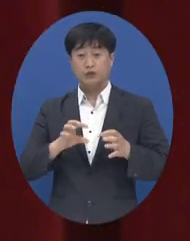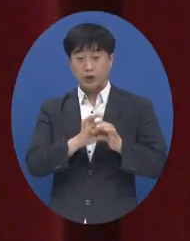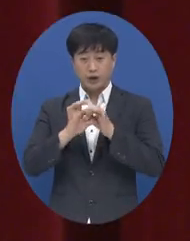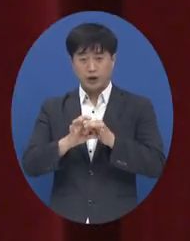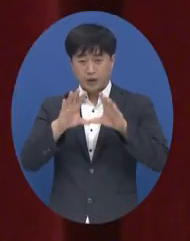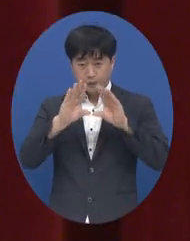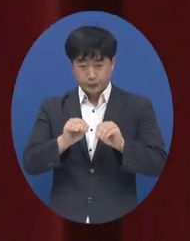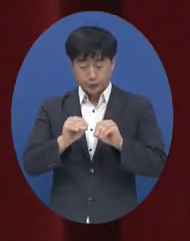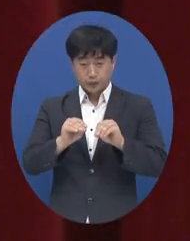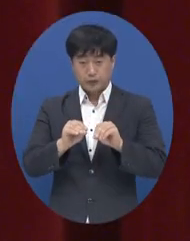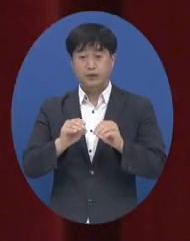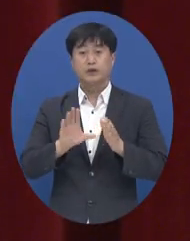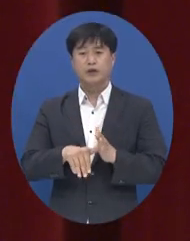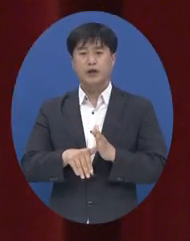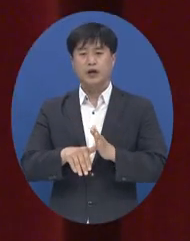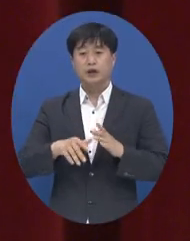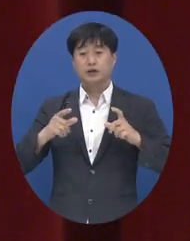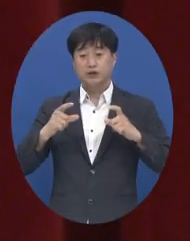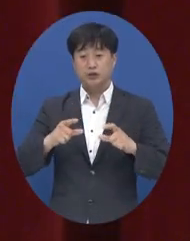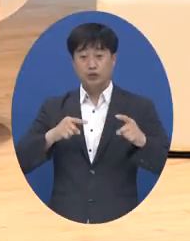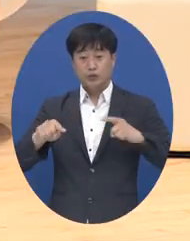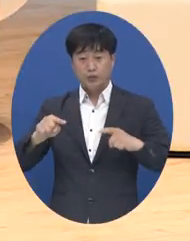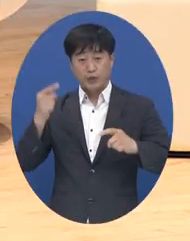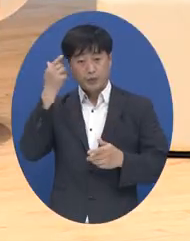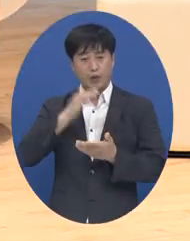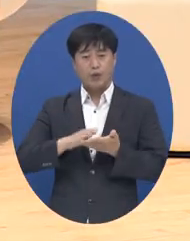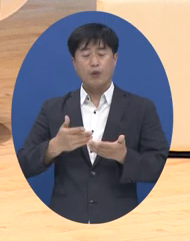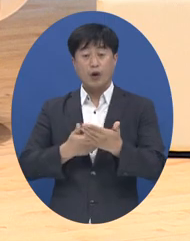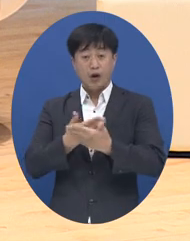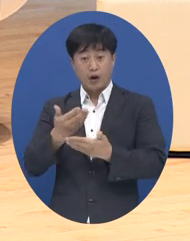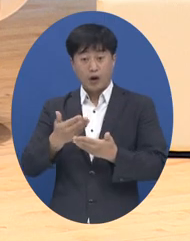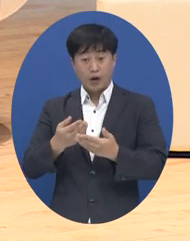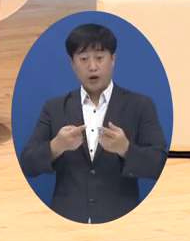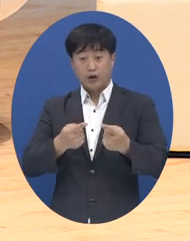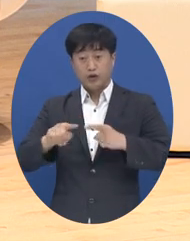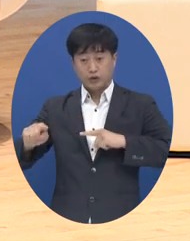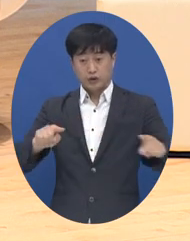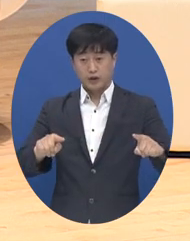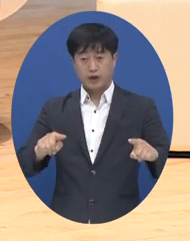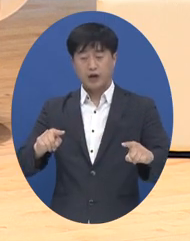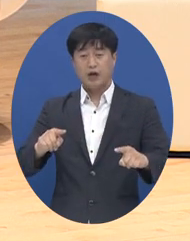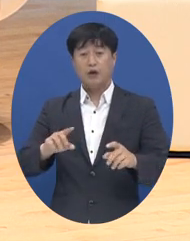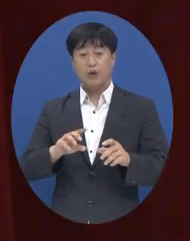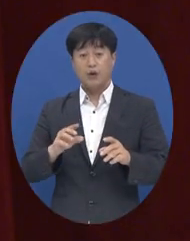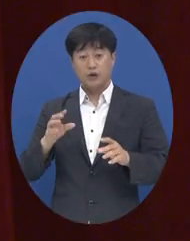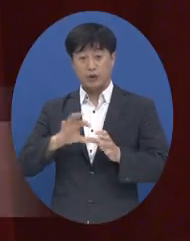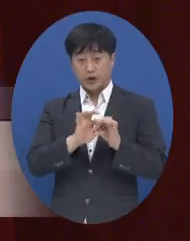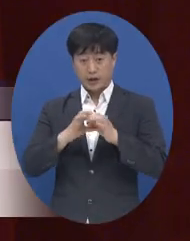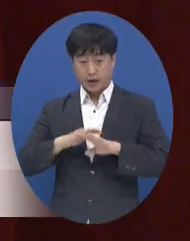상태에서 지방정부 주도의 평화 외교가 남북 대화의 물꼬를 틀수 있기 때문입니다.